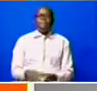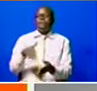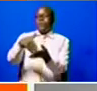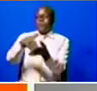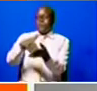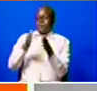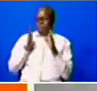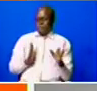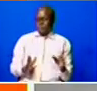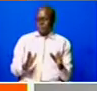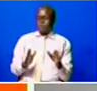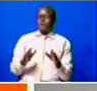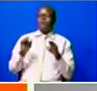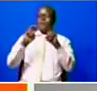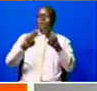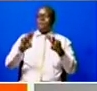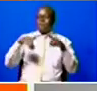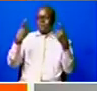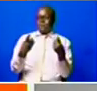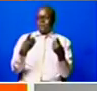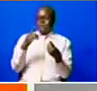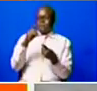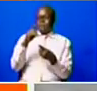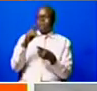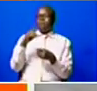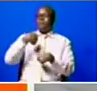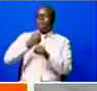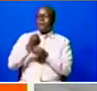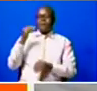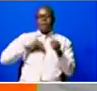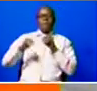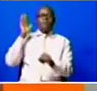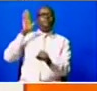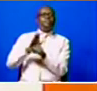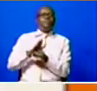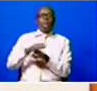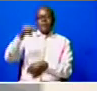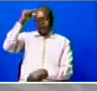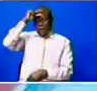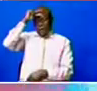goigoi kwenye idara za uchunguzi yamesababisha kukithiri kwa ufisadi serikalini.